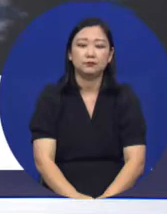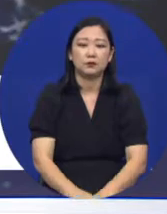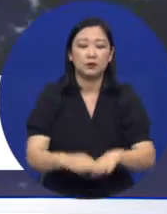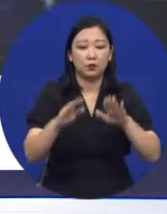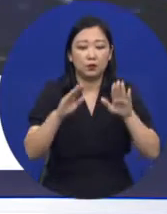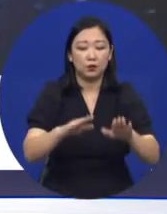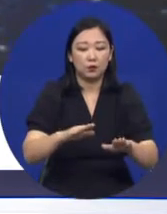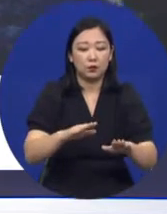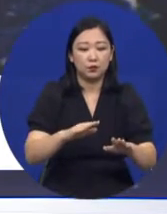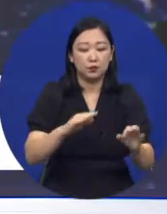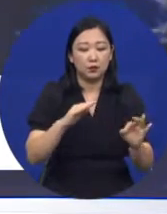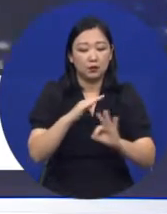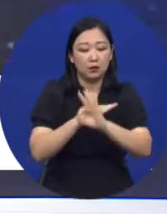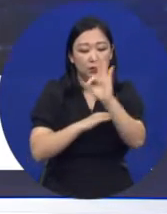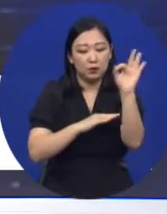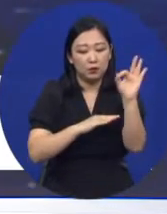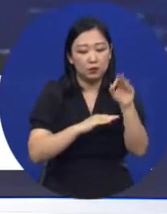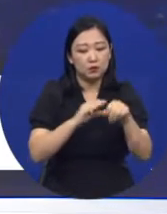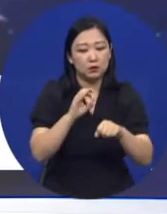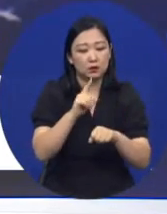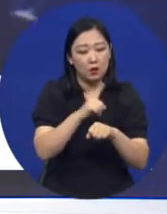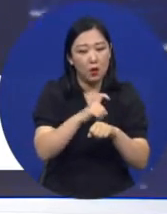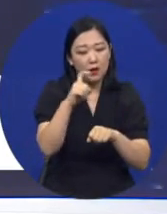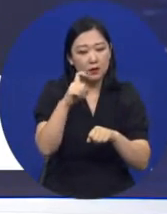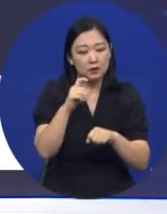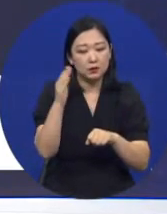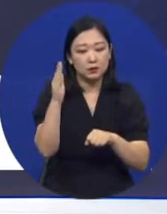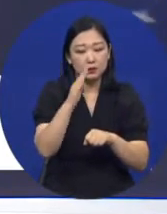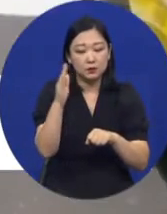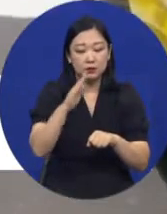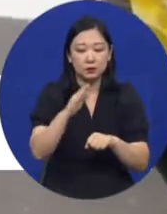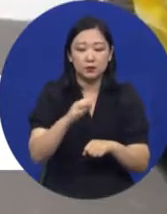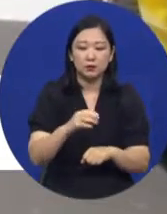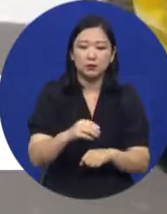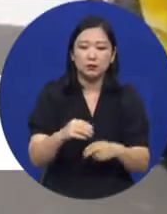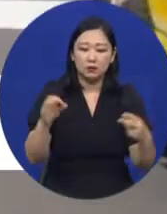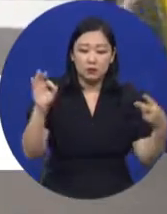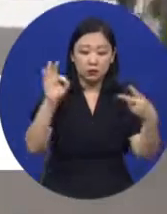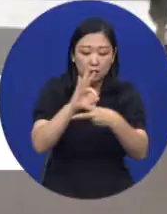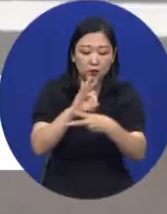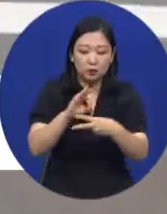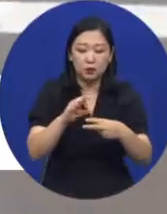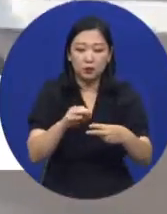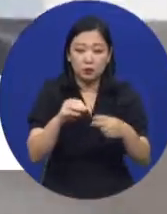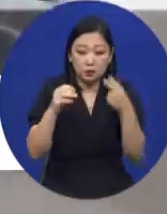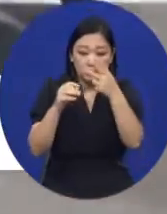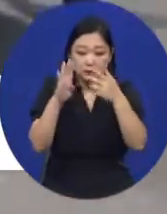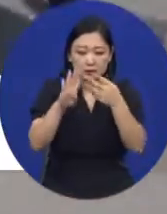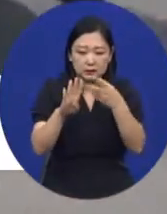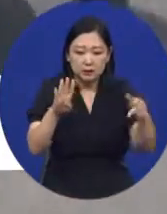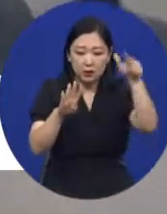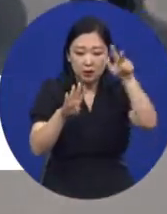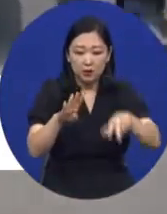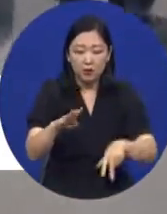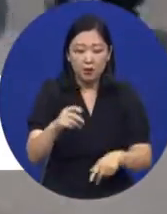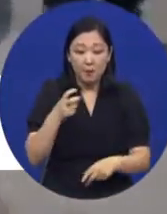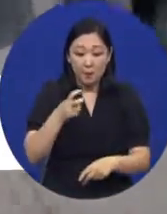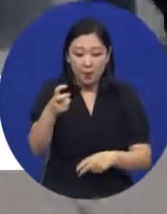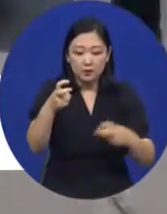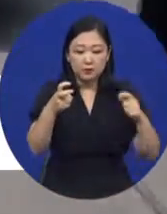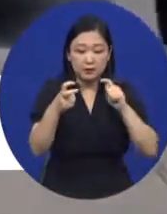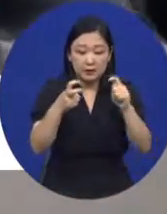오늘 오전 11시 50분쯤 제주시 연동 신광 사거리에서 시내버스와 택시가 부딪히는 사고가